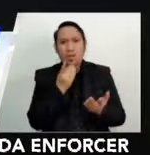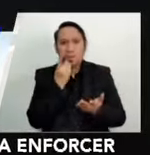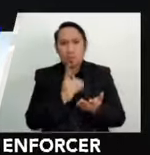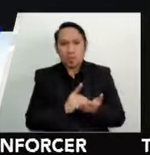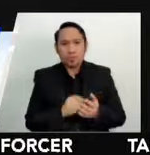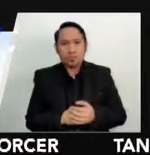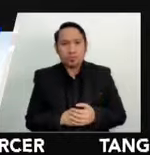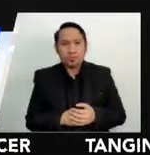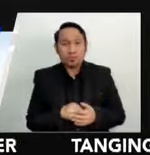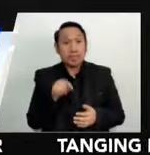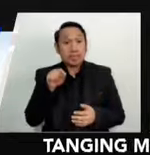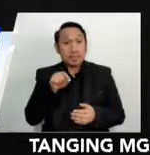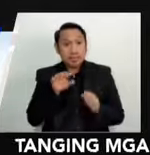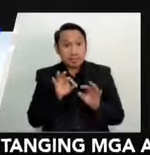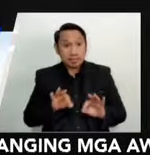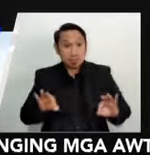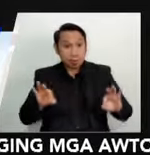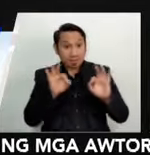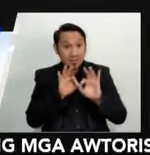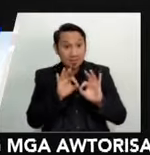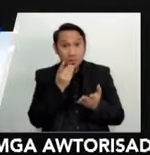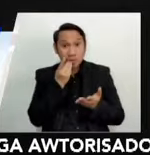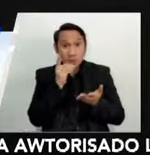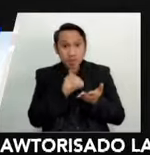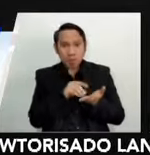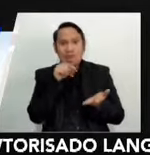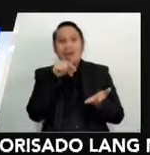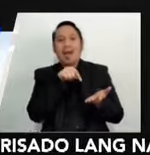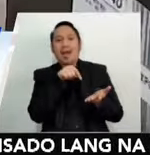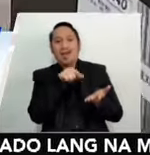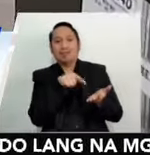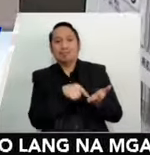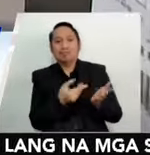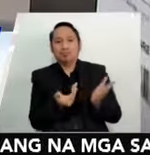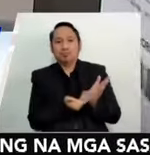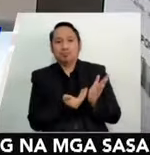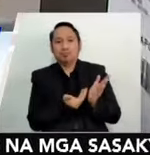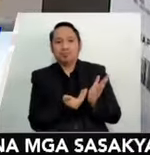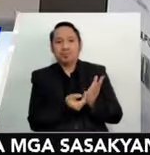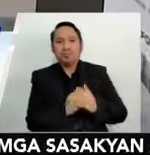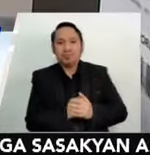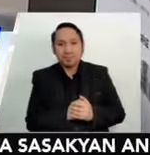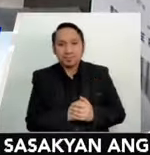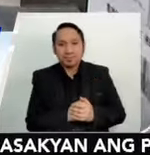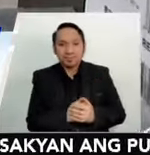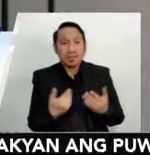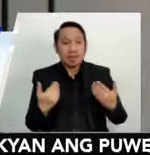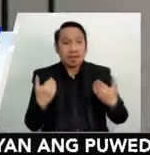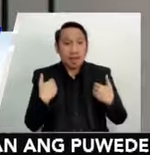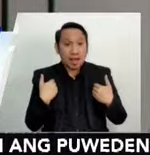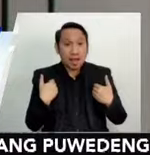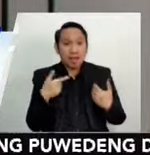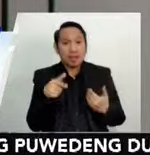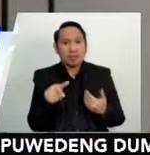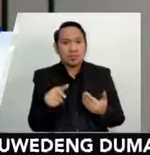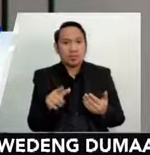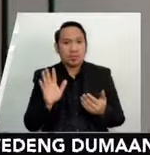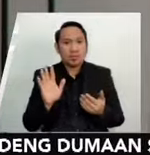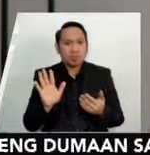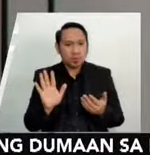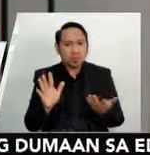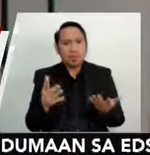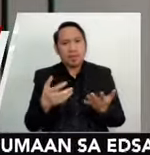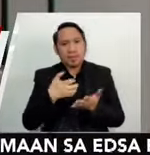documents, financial documents na magiging basis ng ating forensic accounting. Mga nandyan na lang yung mga pangpasahod nila, mga operating expenses and